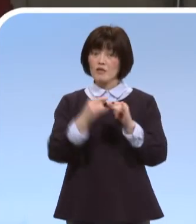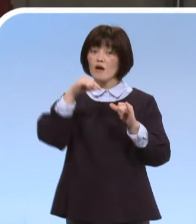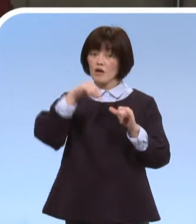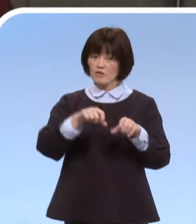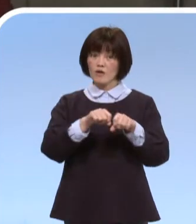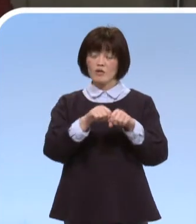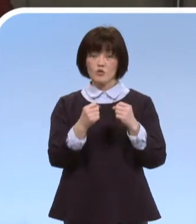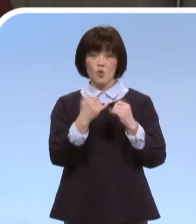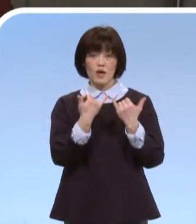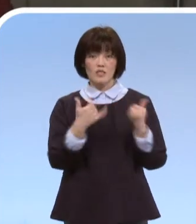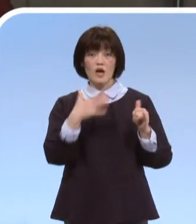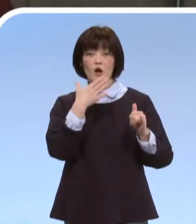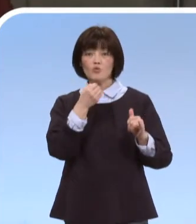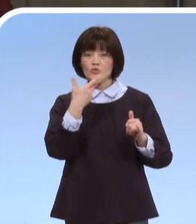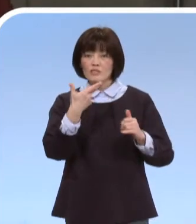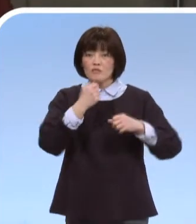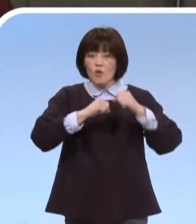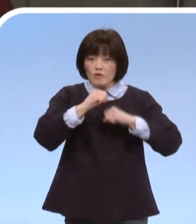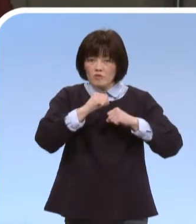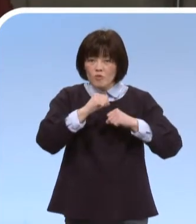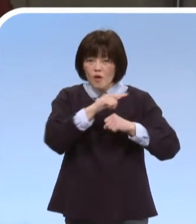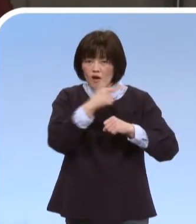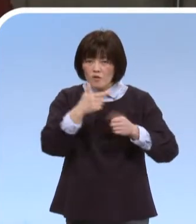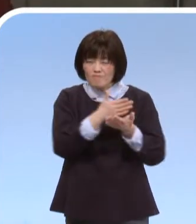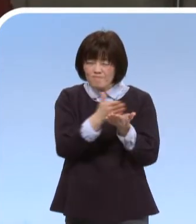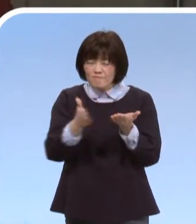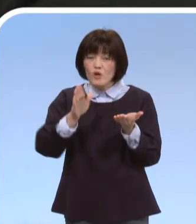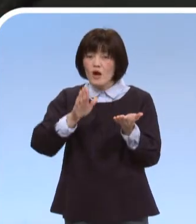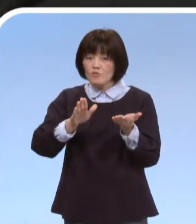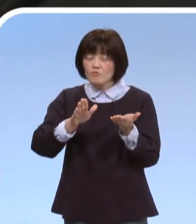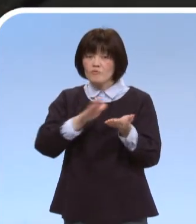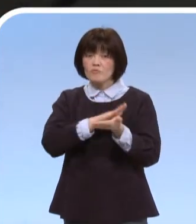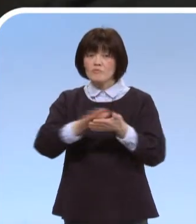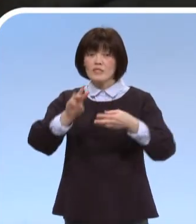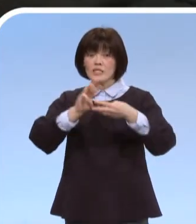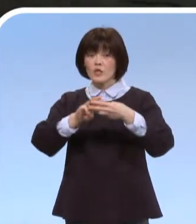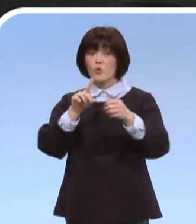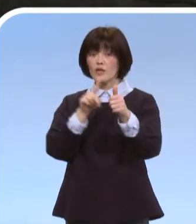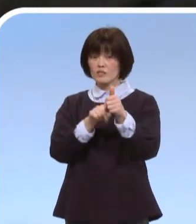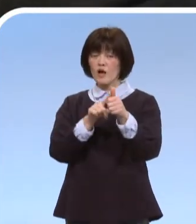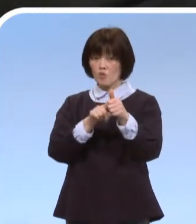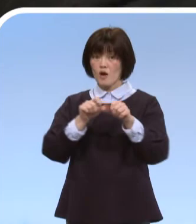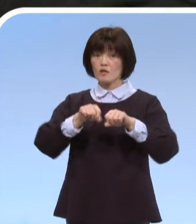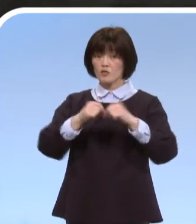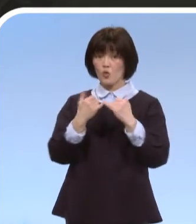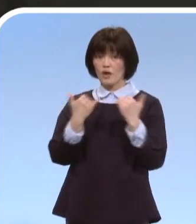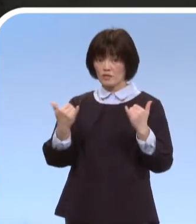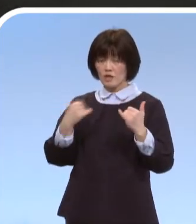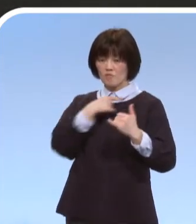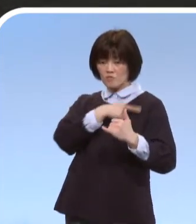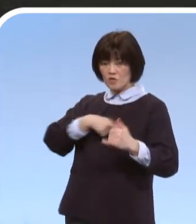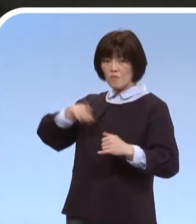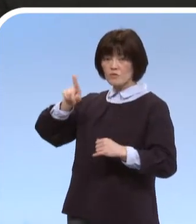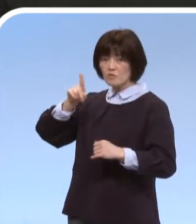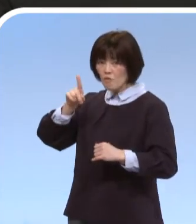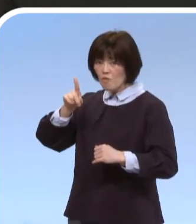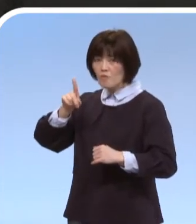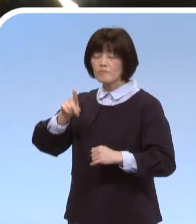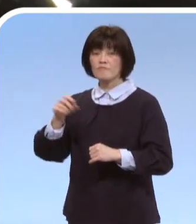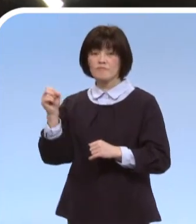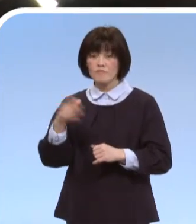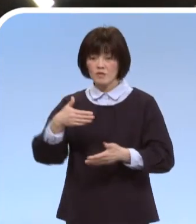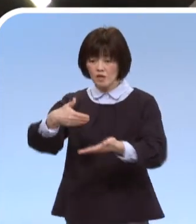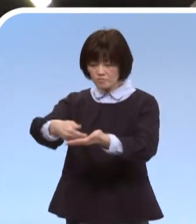世間には障害者福祉の活動はいろいろありますが、清田さんは障害者が何を持っているのかを考